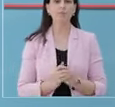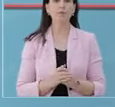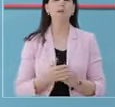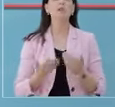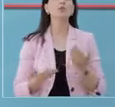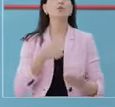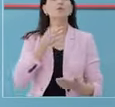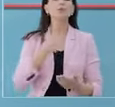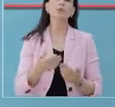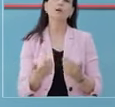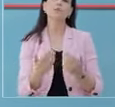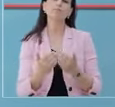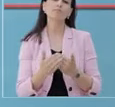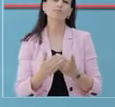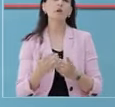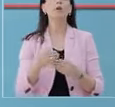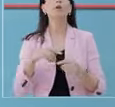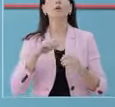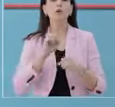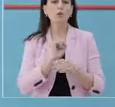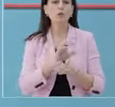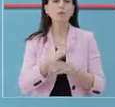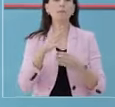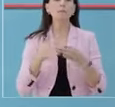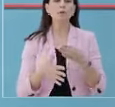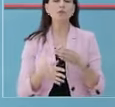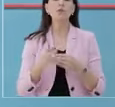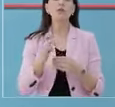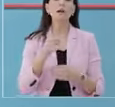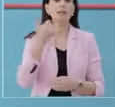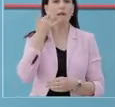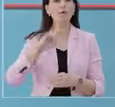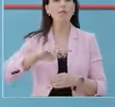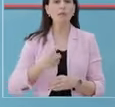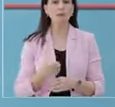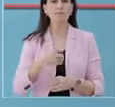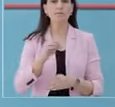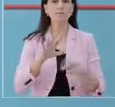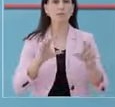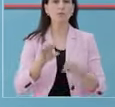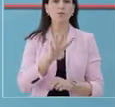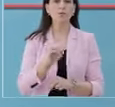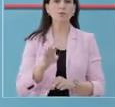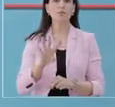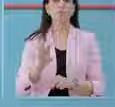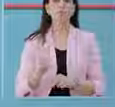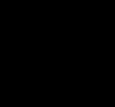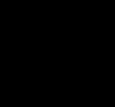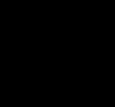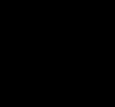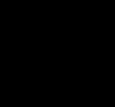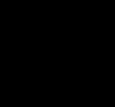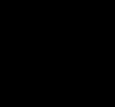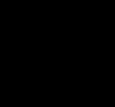të tjera apo këshillim psikologjik, keni në dispozicion linjën e gjelbër 0800 20 20. Faleminderit.